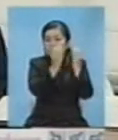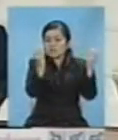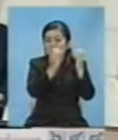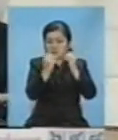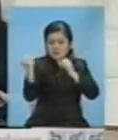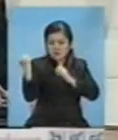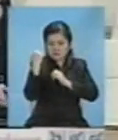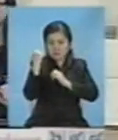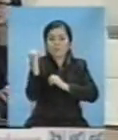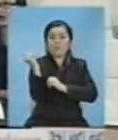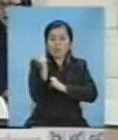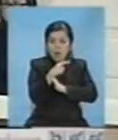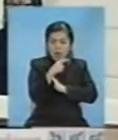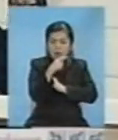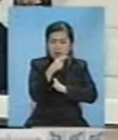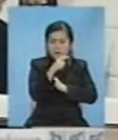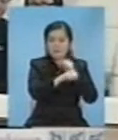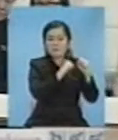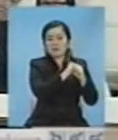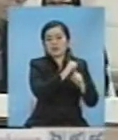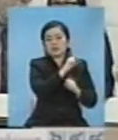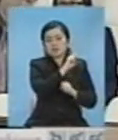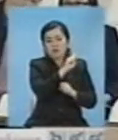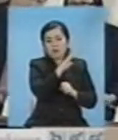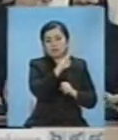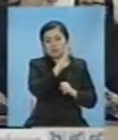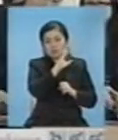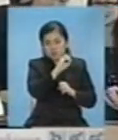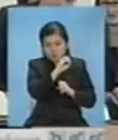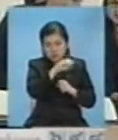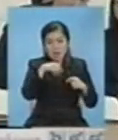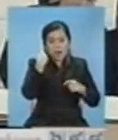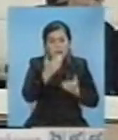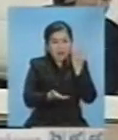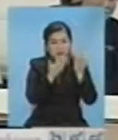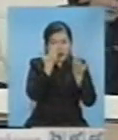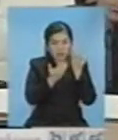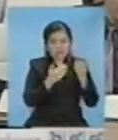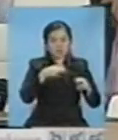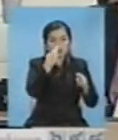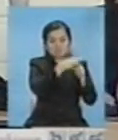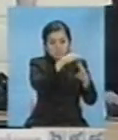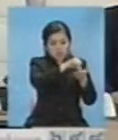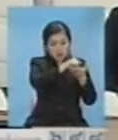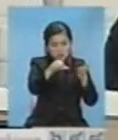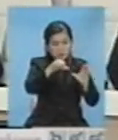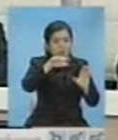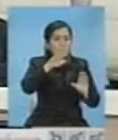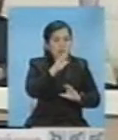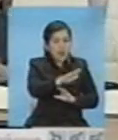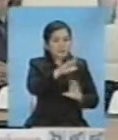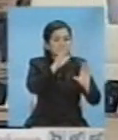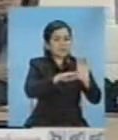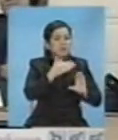านั้นผู้ดำรงตำแหน่งทางการเมืองถูกถอดถอนห้ามสมัครผู้แทนราษฎรตลอดไป